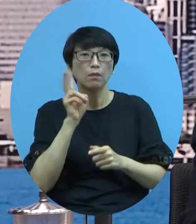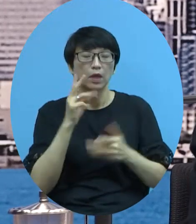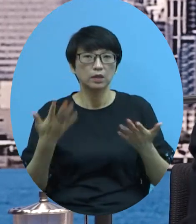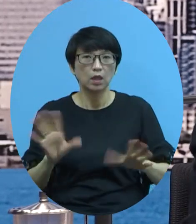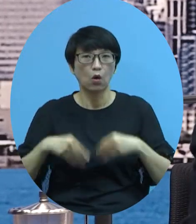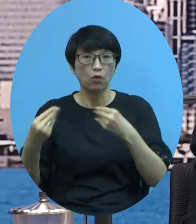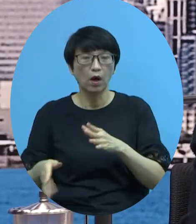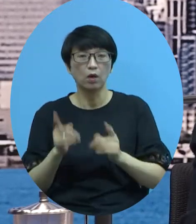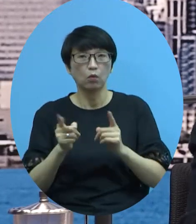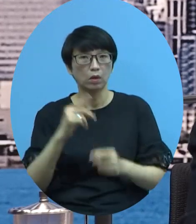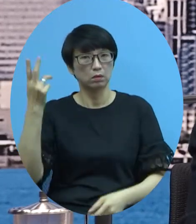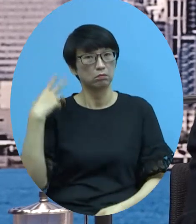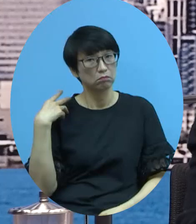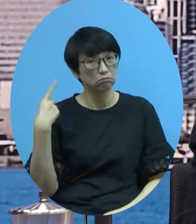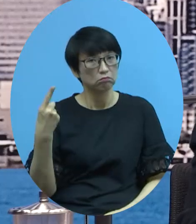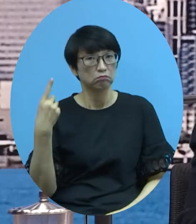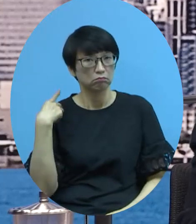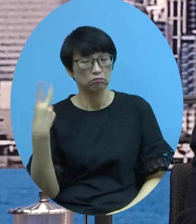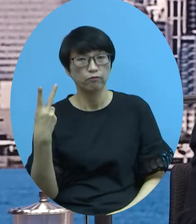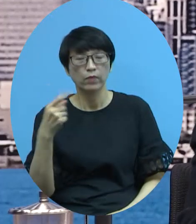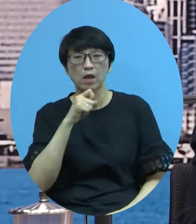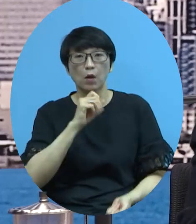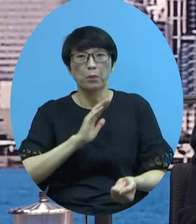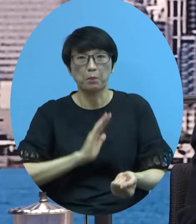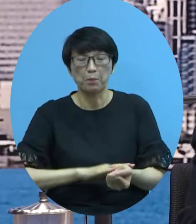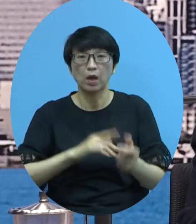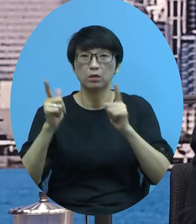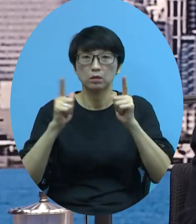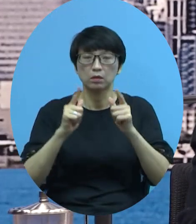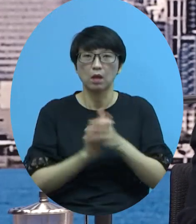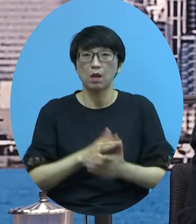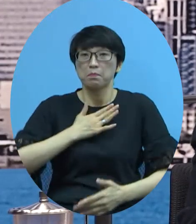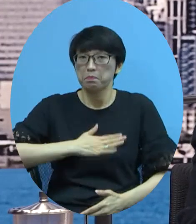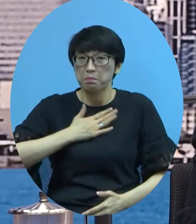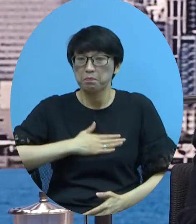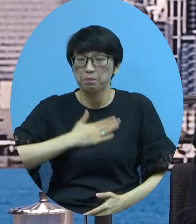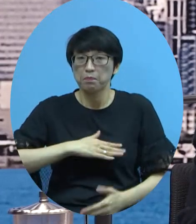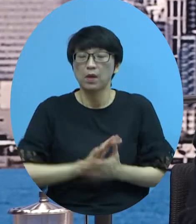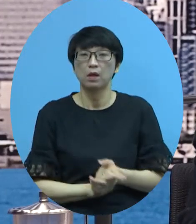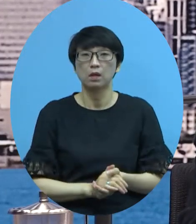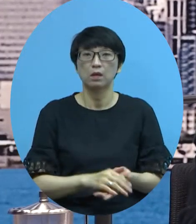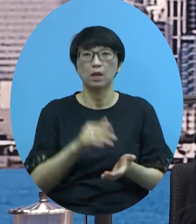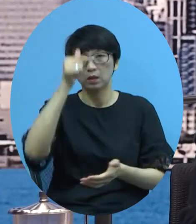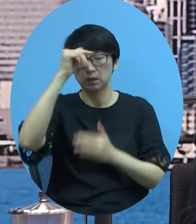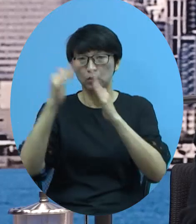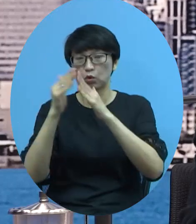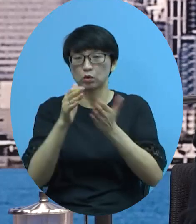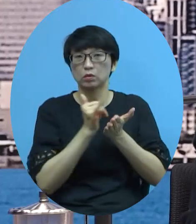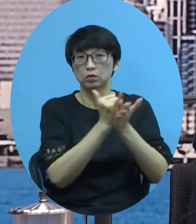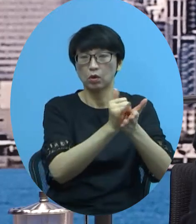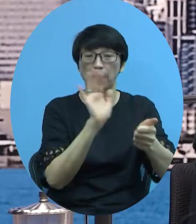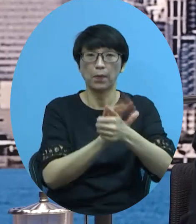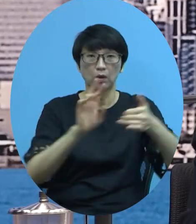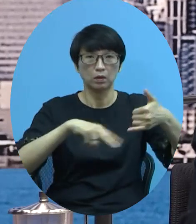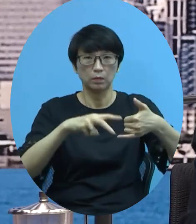啦，不過可能前兩日有啲病徵咧，我哋就覺得穩陣啲咧，就要送去醫院咧就隔離或者係做檢測。咁之前